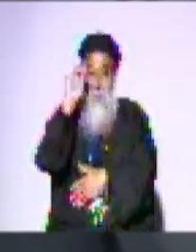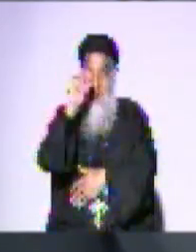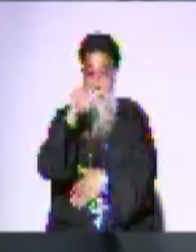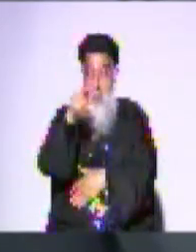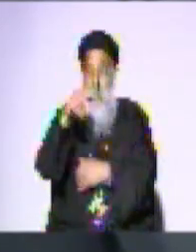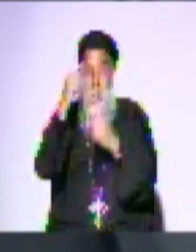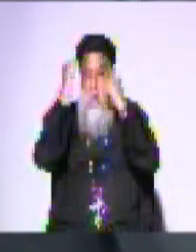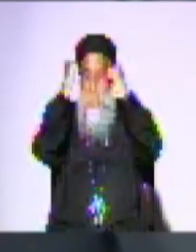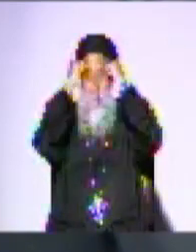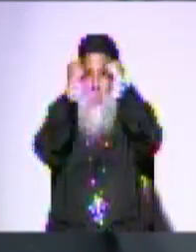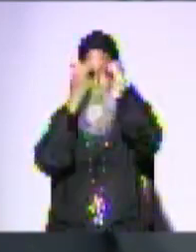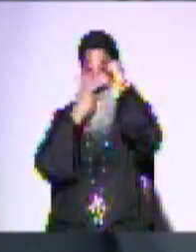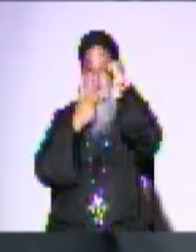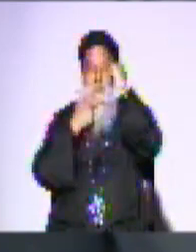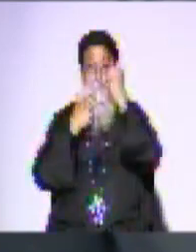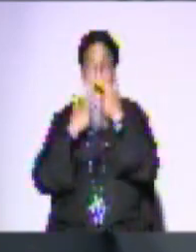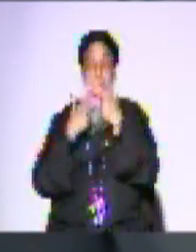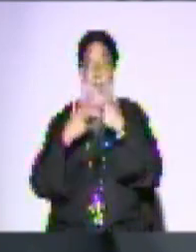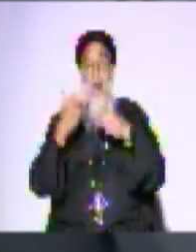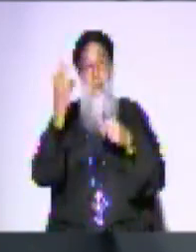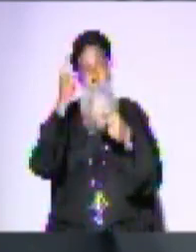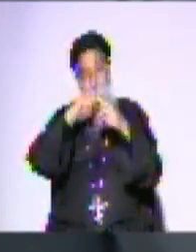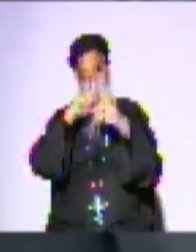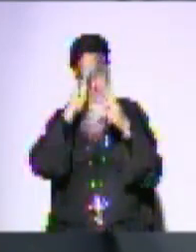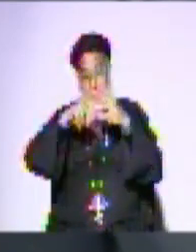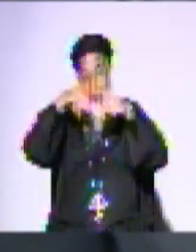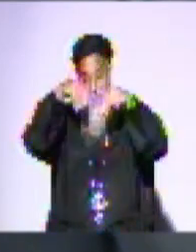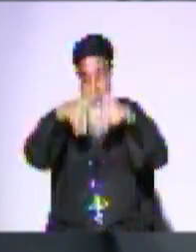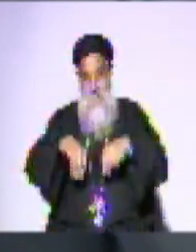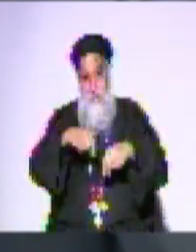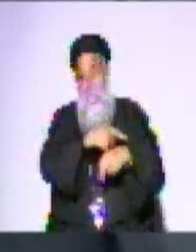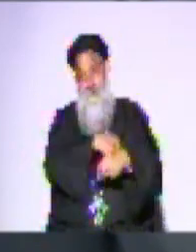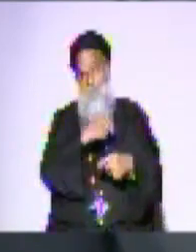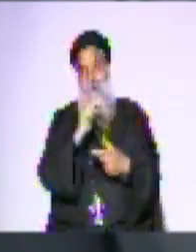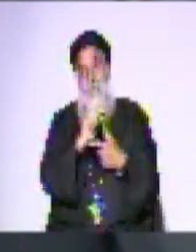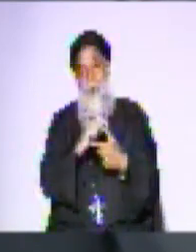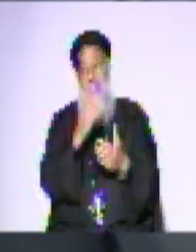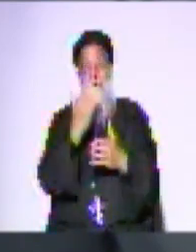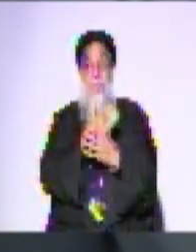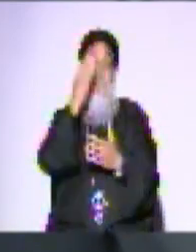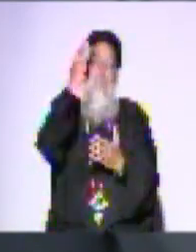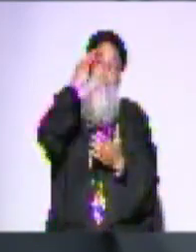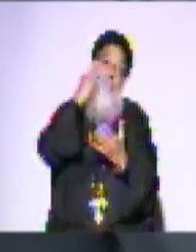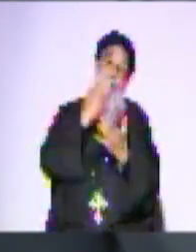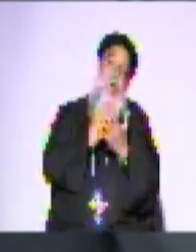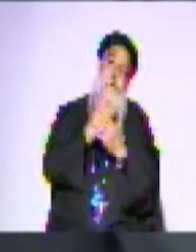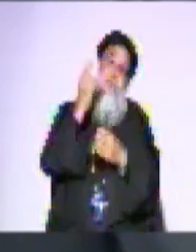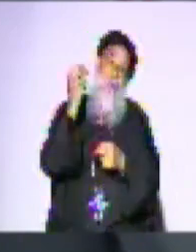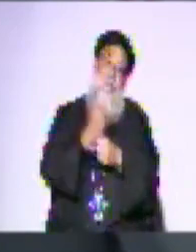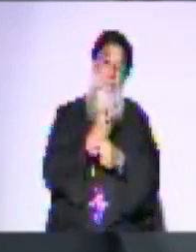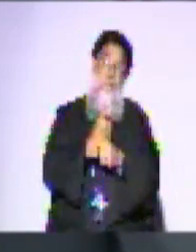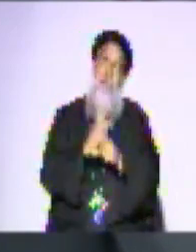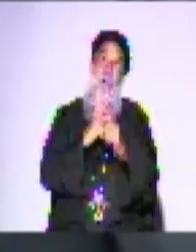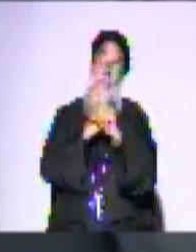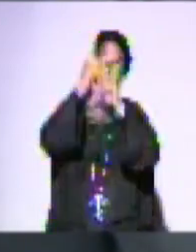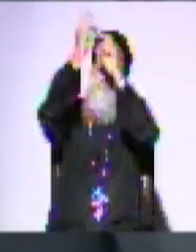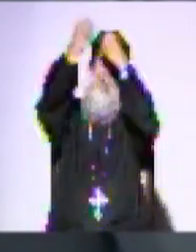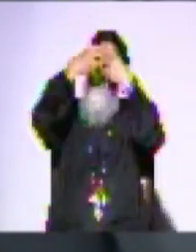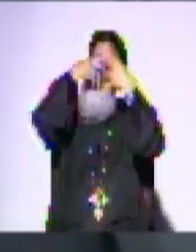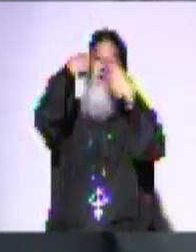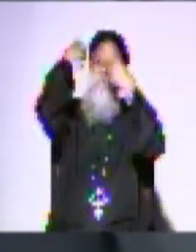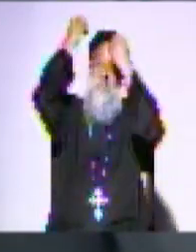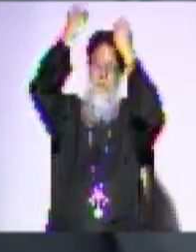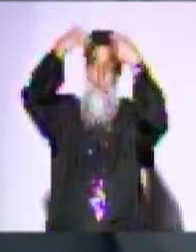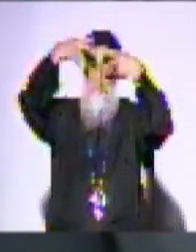قال توبوا وليعتمد كل واحد منكم على اسم يسوع المسيح لغفران الخطايا فتقبلوا عطية الروح